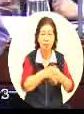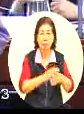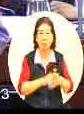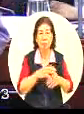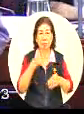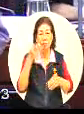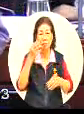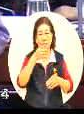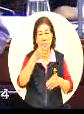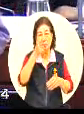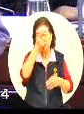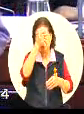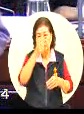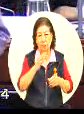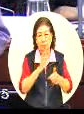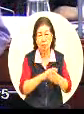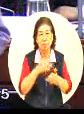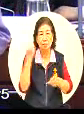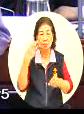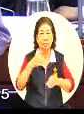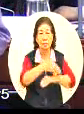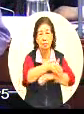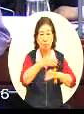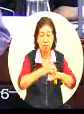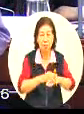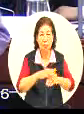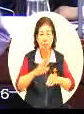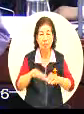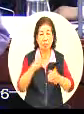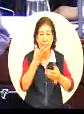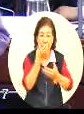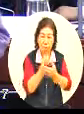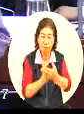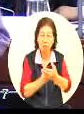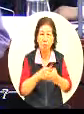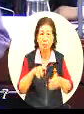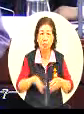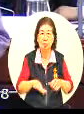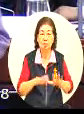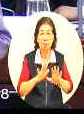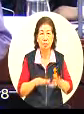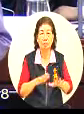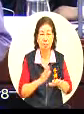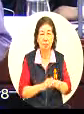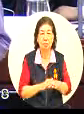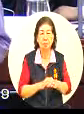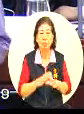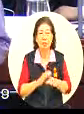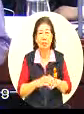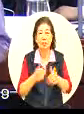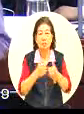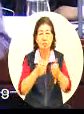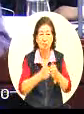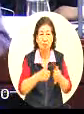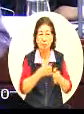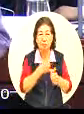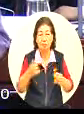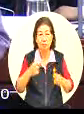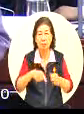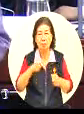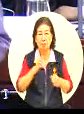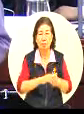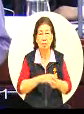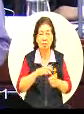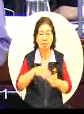依然能够保存等等，把今天陈议员咨询之中很多的一个